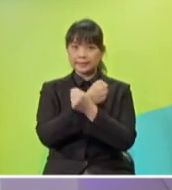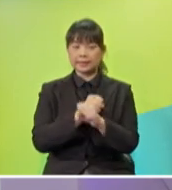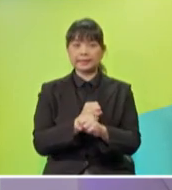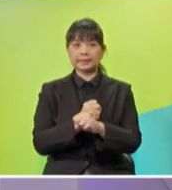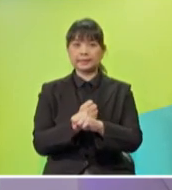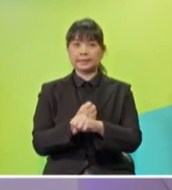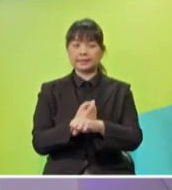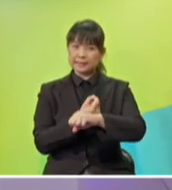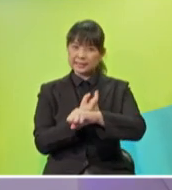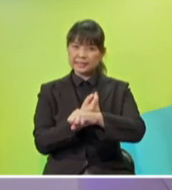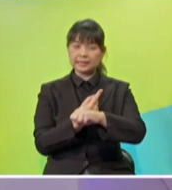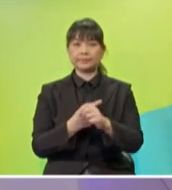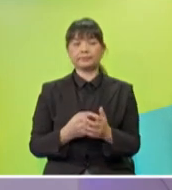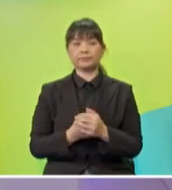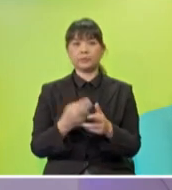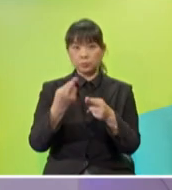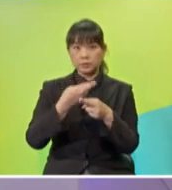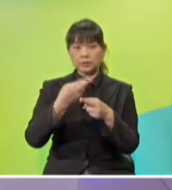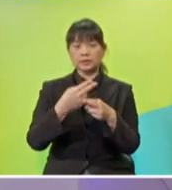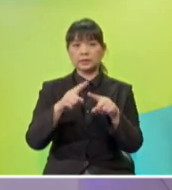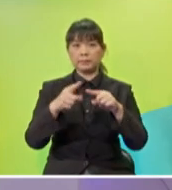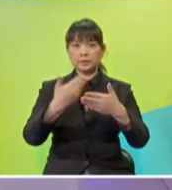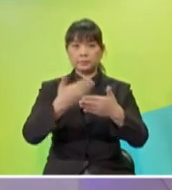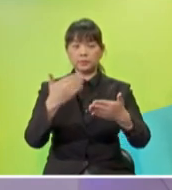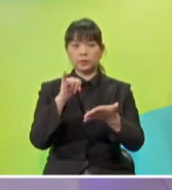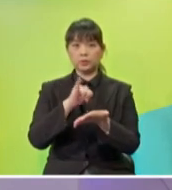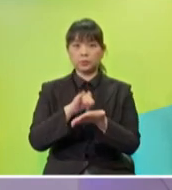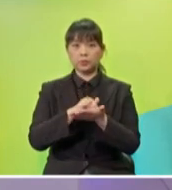kesimpulan tetapi sebelum itu